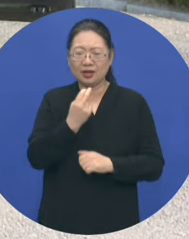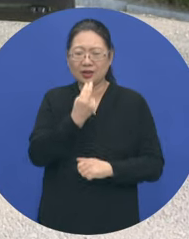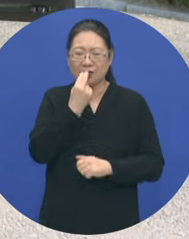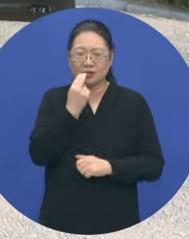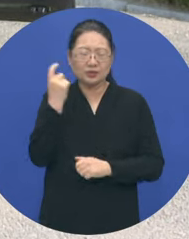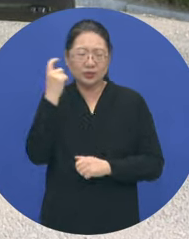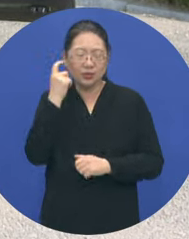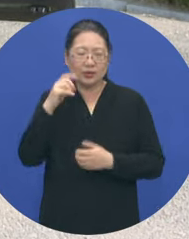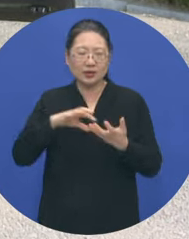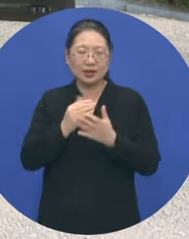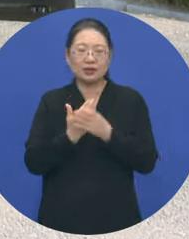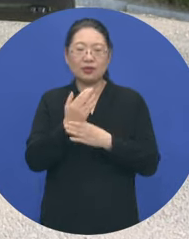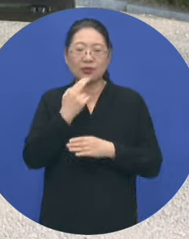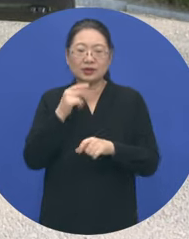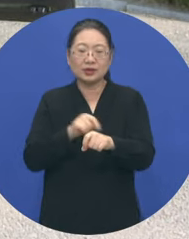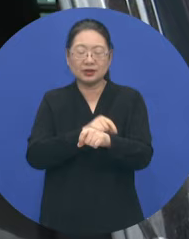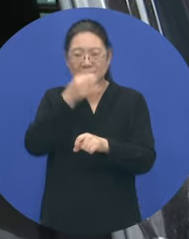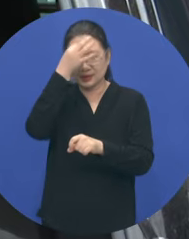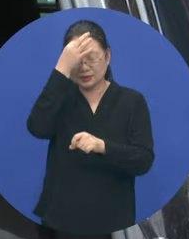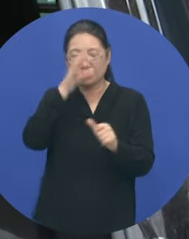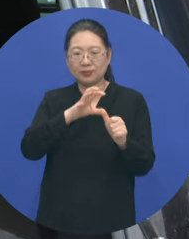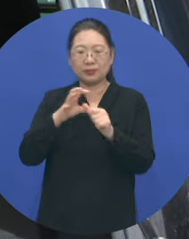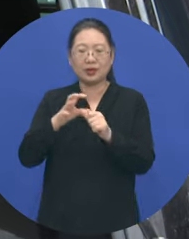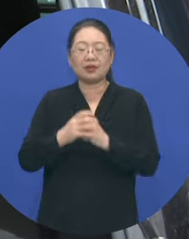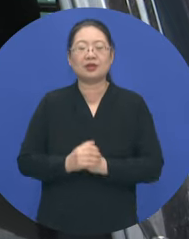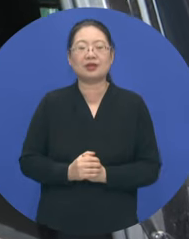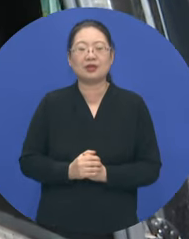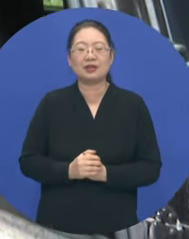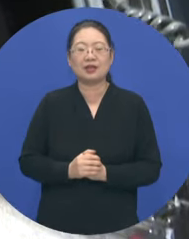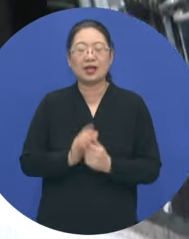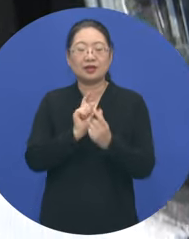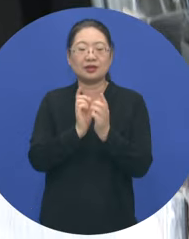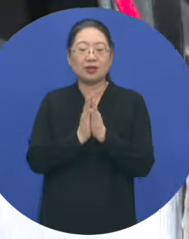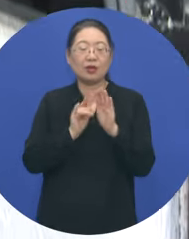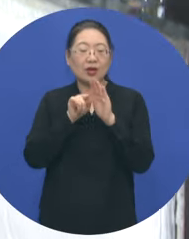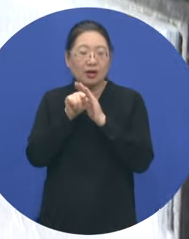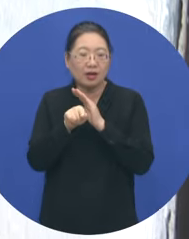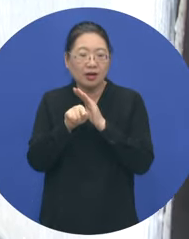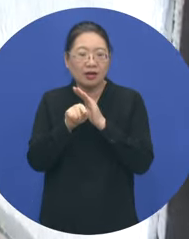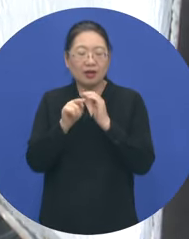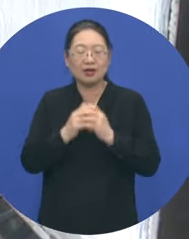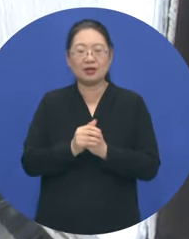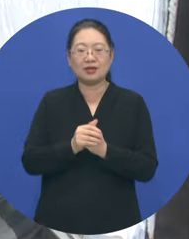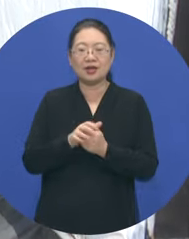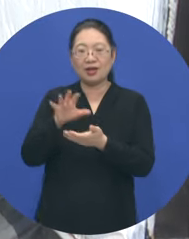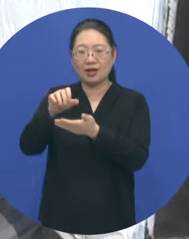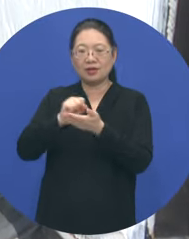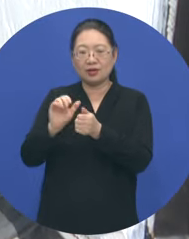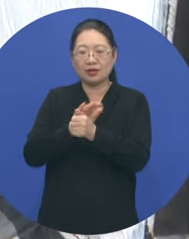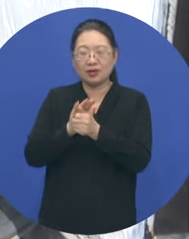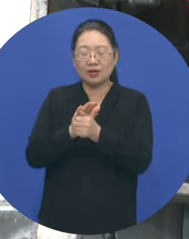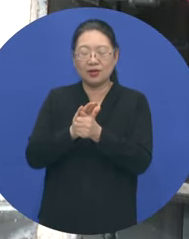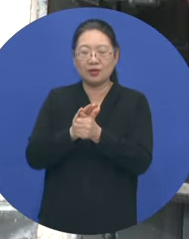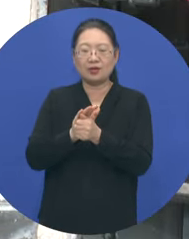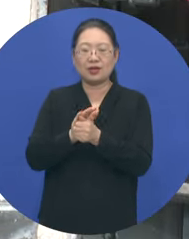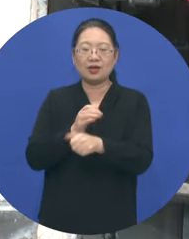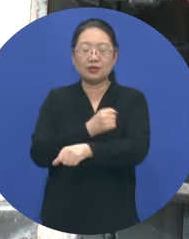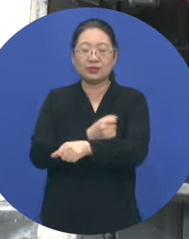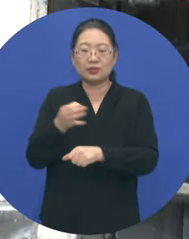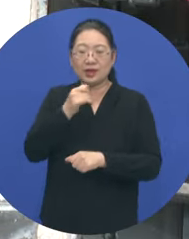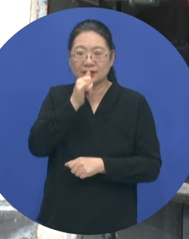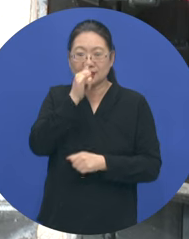않도록 개발된 특수 기술이 적용됐습니다. 고정식 시설의 경우 직접 찾아가야 하거나 픽업 서비스를 이용하면 비용이